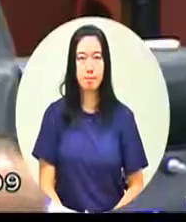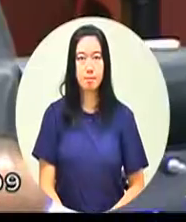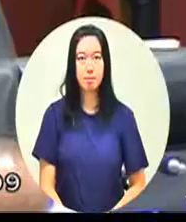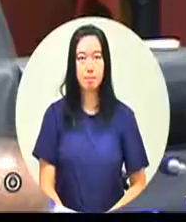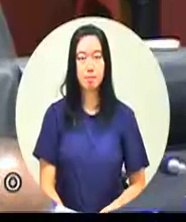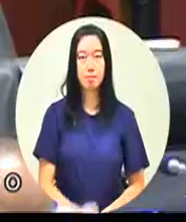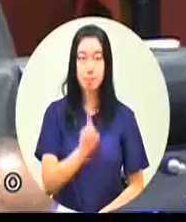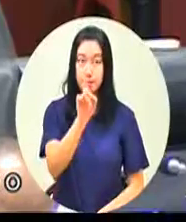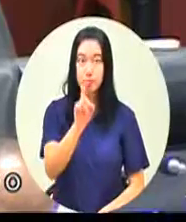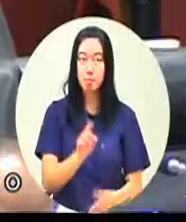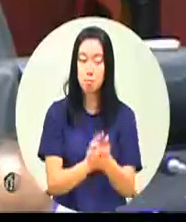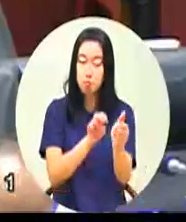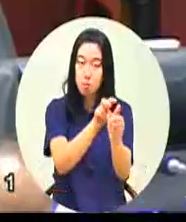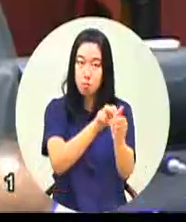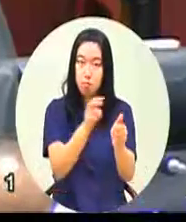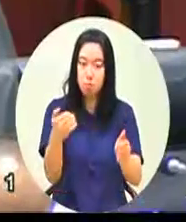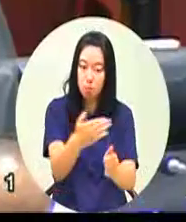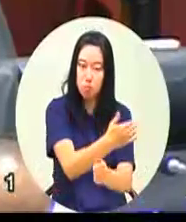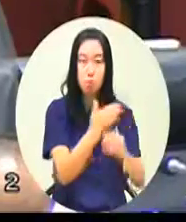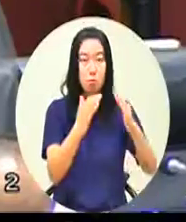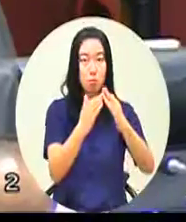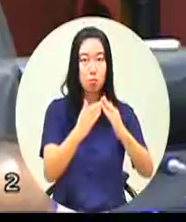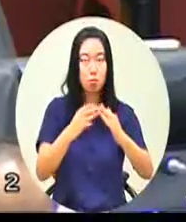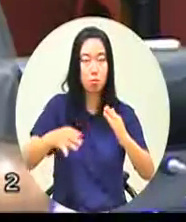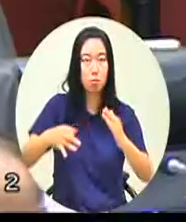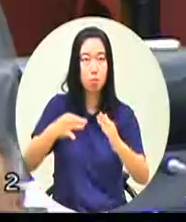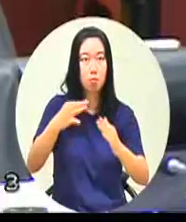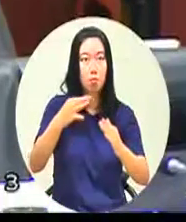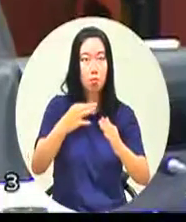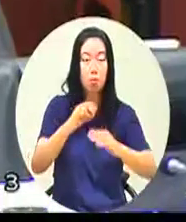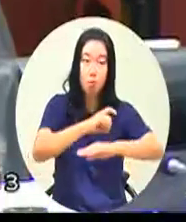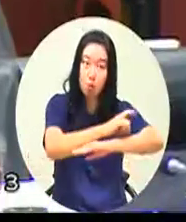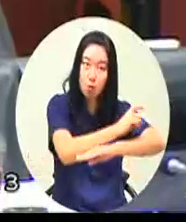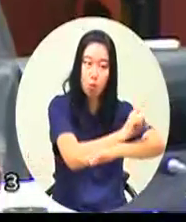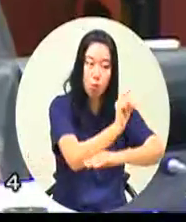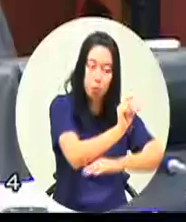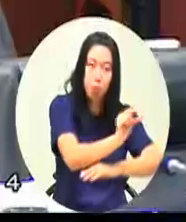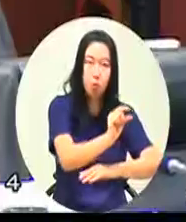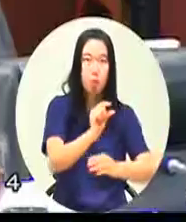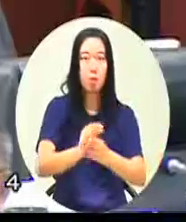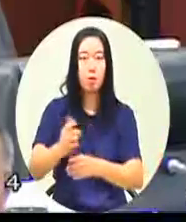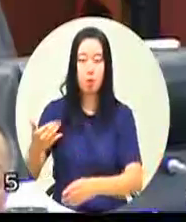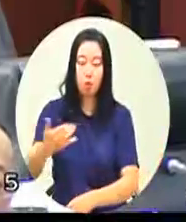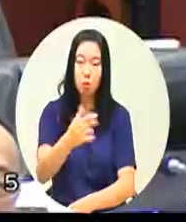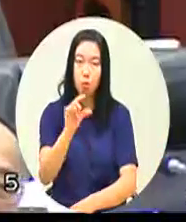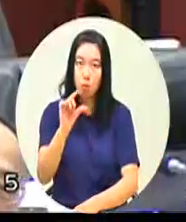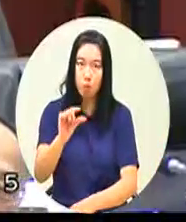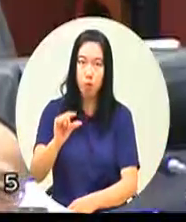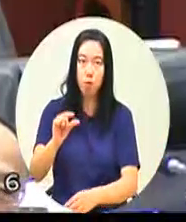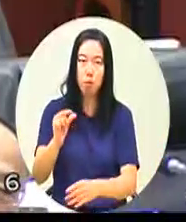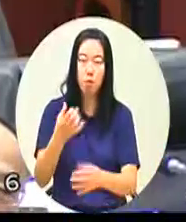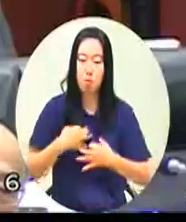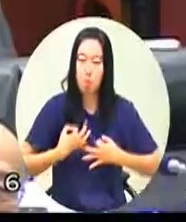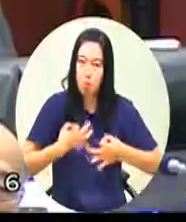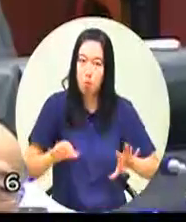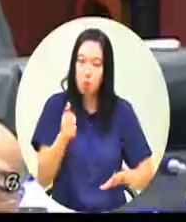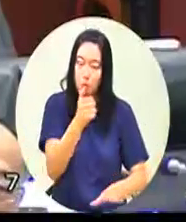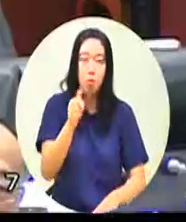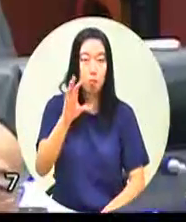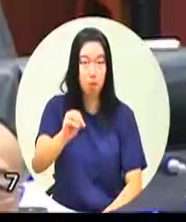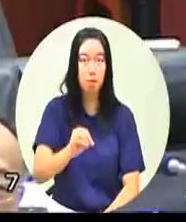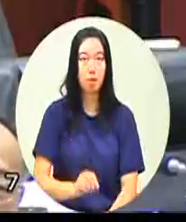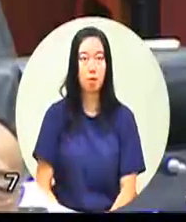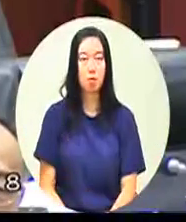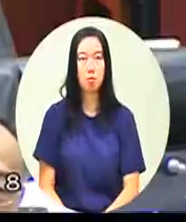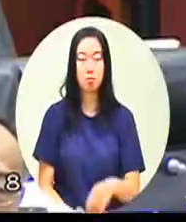户有50万。诶，这个咱的鱼苗、虾苗的损失，那这个触体吼将近30万，所以一个